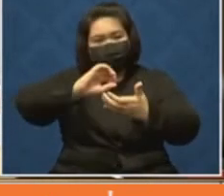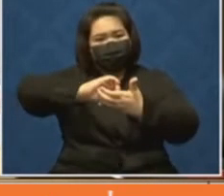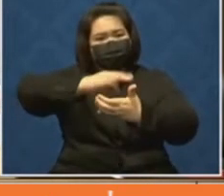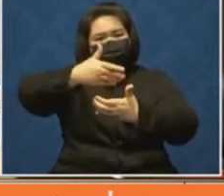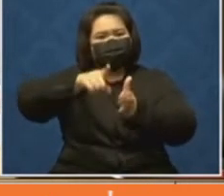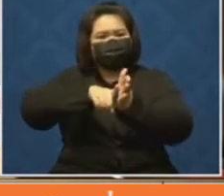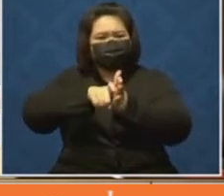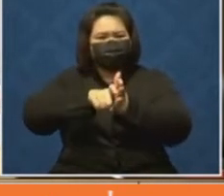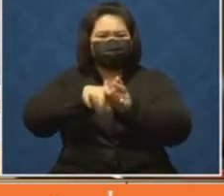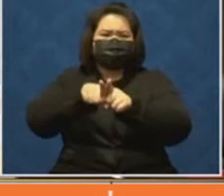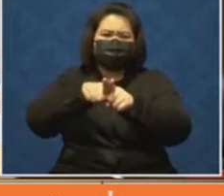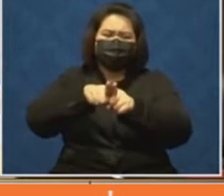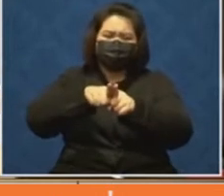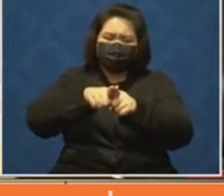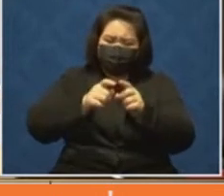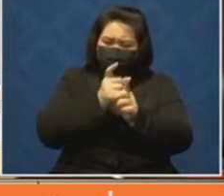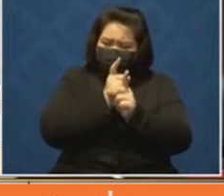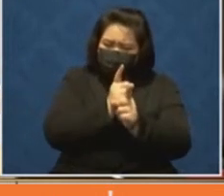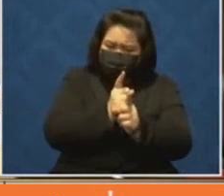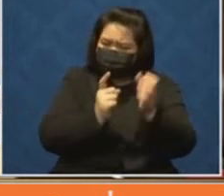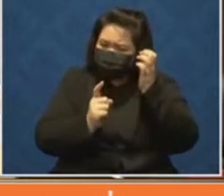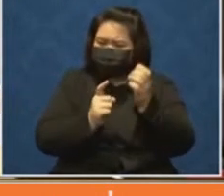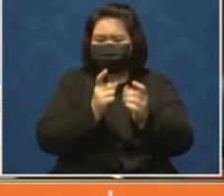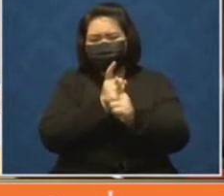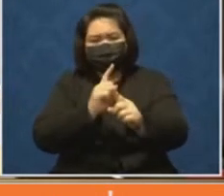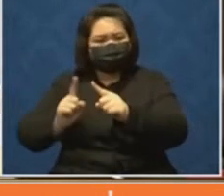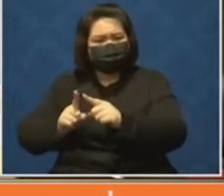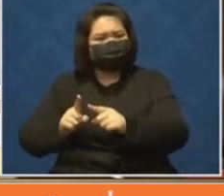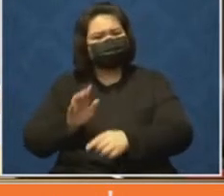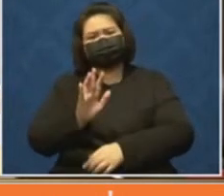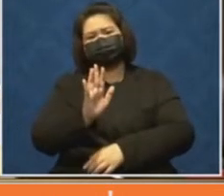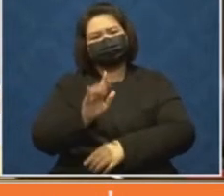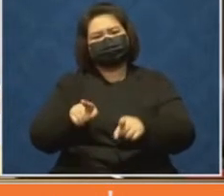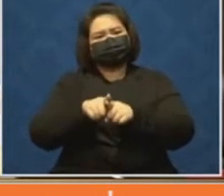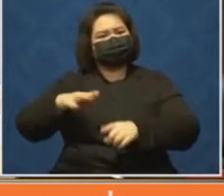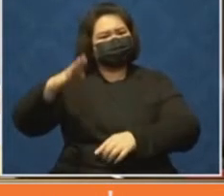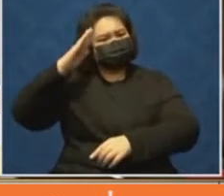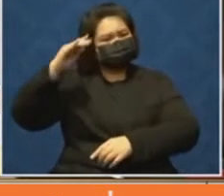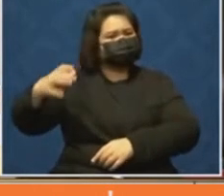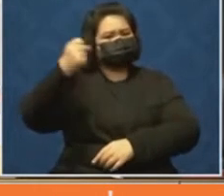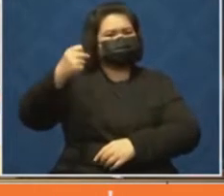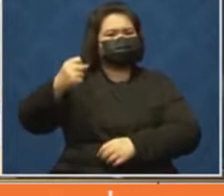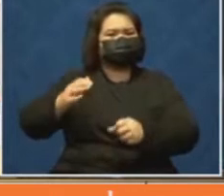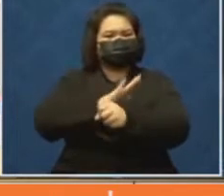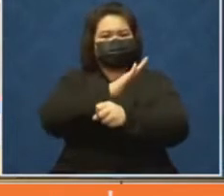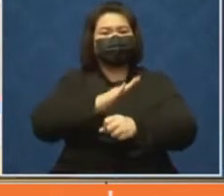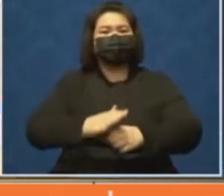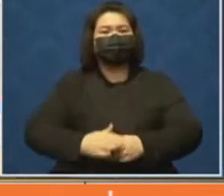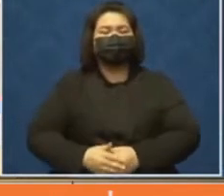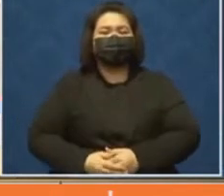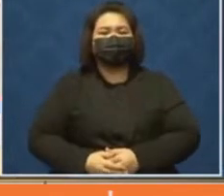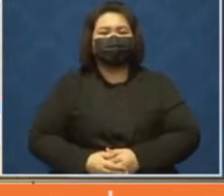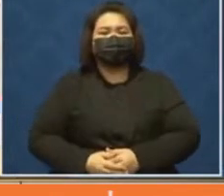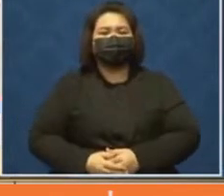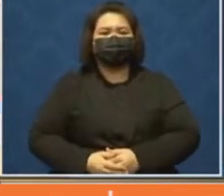ถรฐบาลนี้จะอ้างว่าตัเองเป็นประชาที่ประไตมาจากการเลือก tăngแต่หากมพรติกรมสอนแนมๆ แบบ